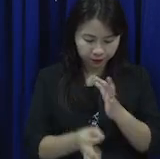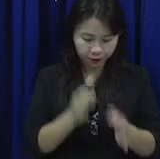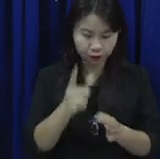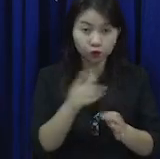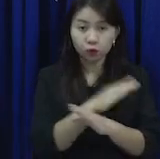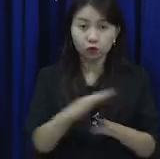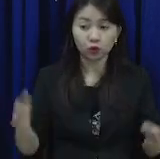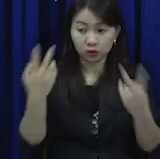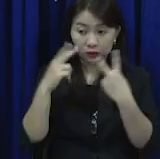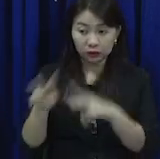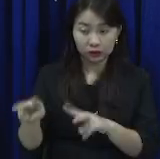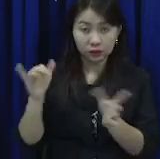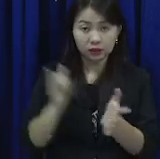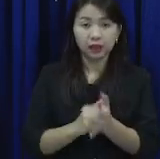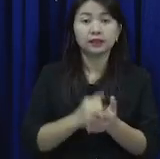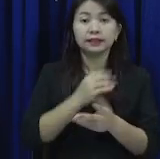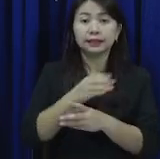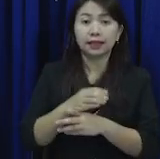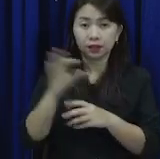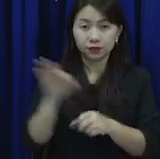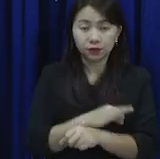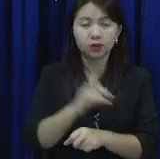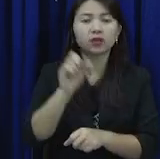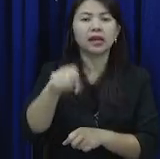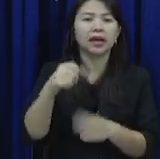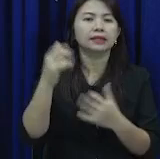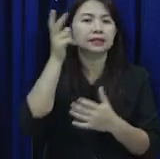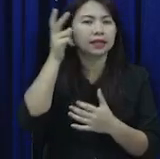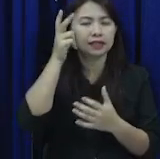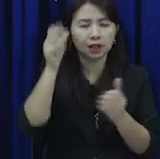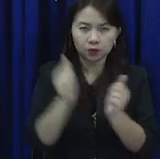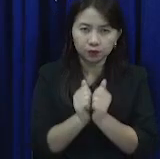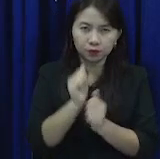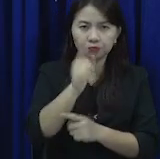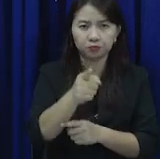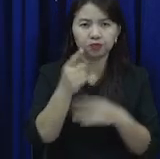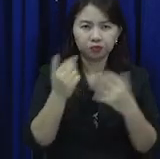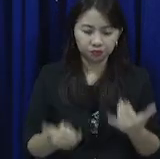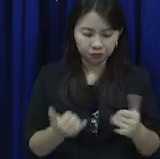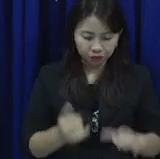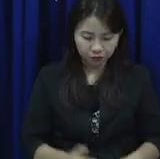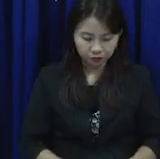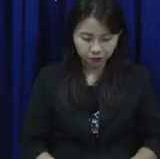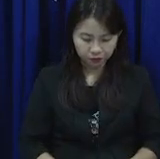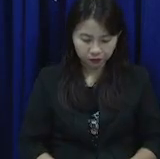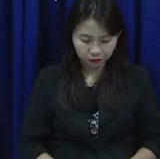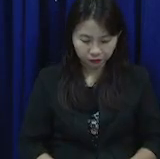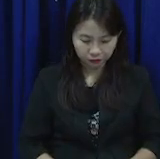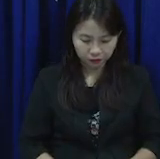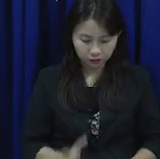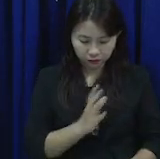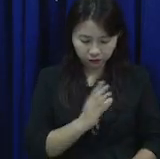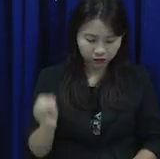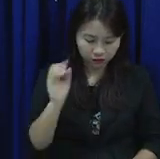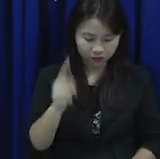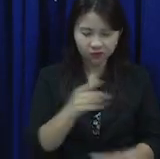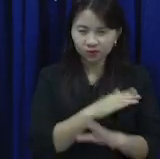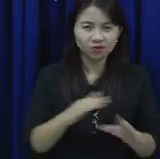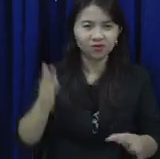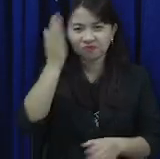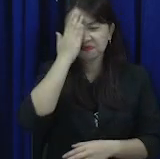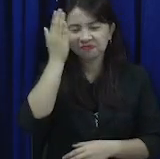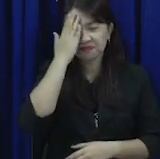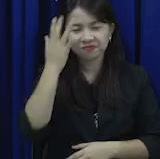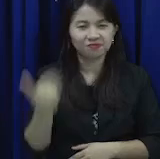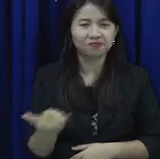nasasabayan mo nasasabayan ka ng diyablo mahirap yan hindi mo alam kung sino na yung ktag team mo